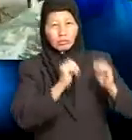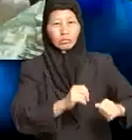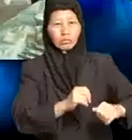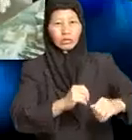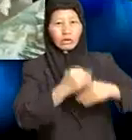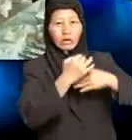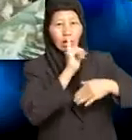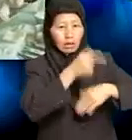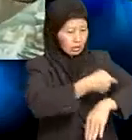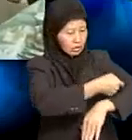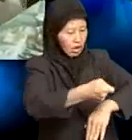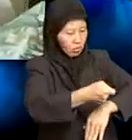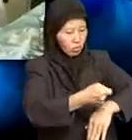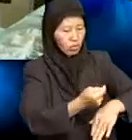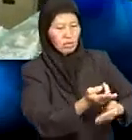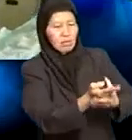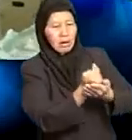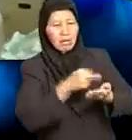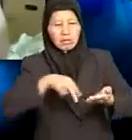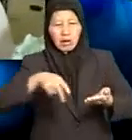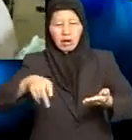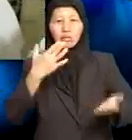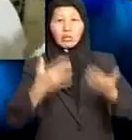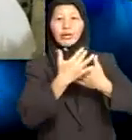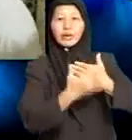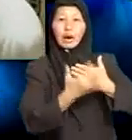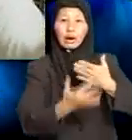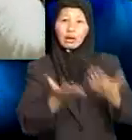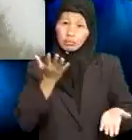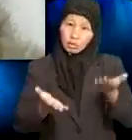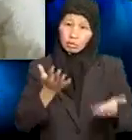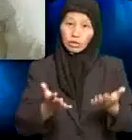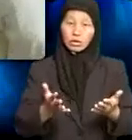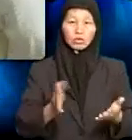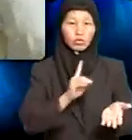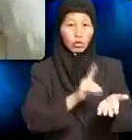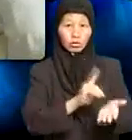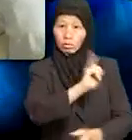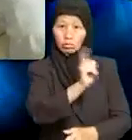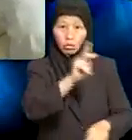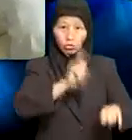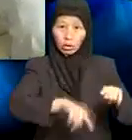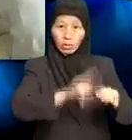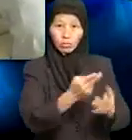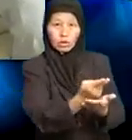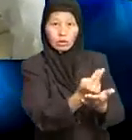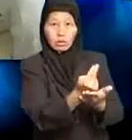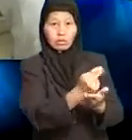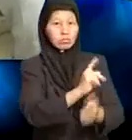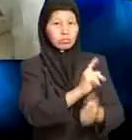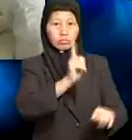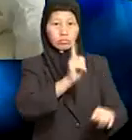boleh keluar daripada peralatan tersebut. Jadi biasanya dalam keadaan begitu, kita tak bagi pesakit bangun daripada katil